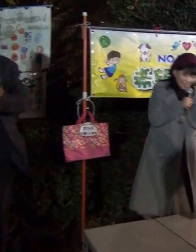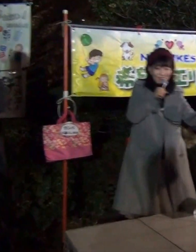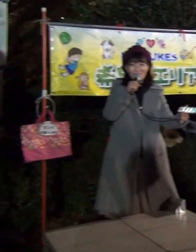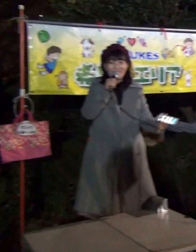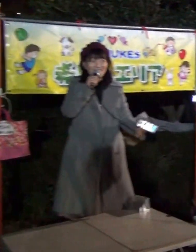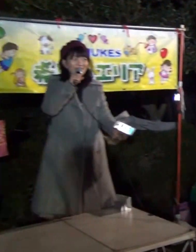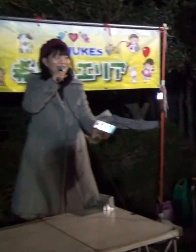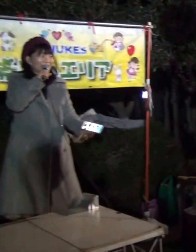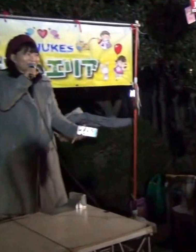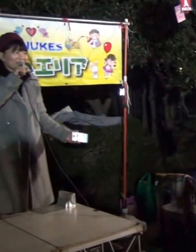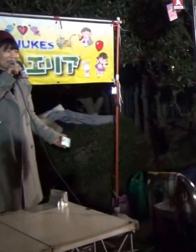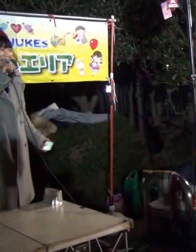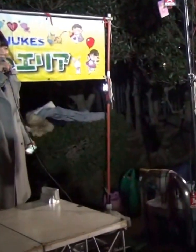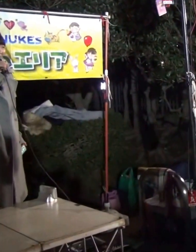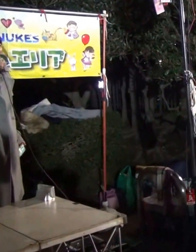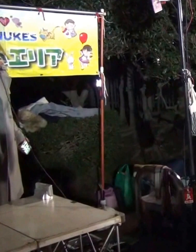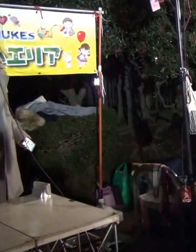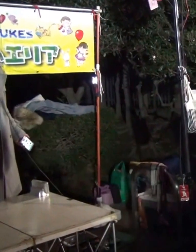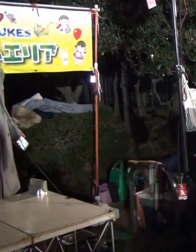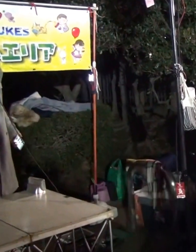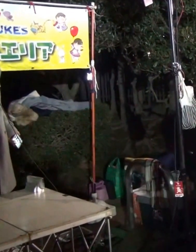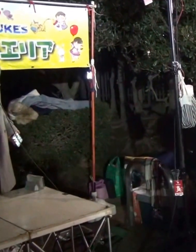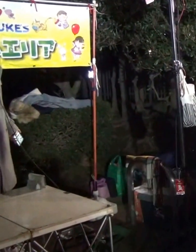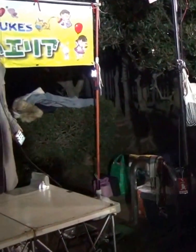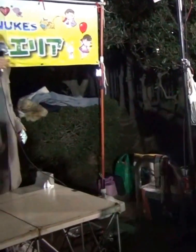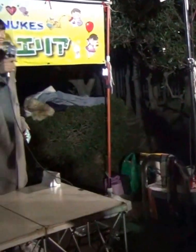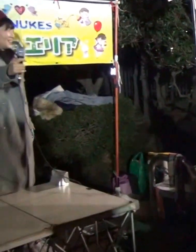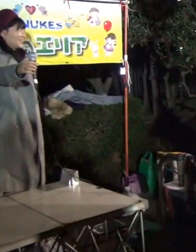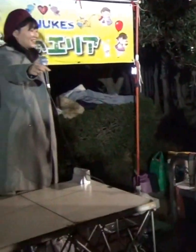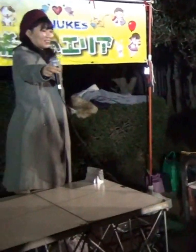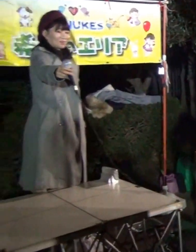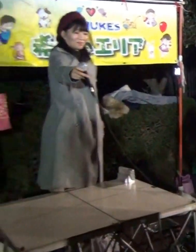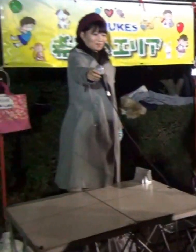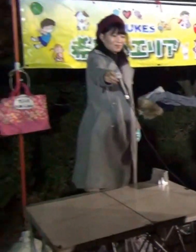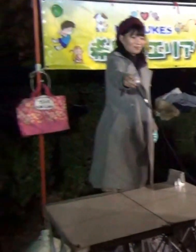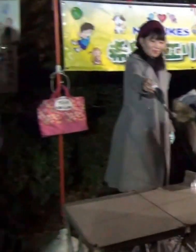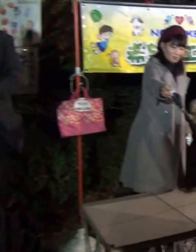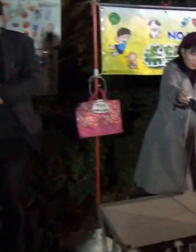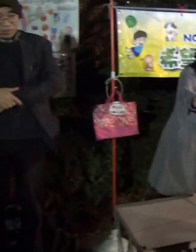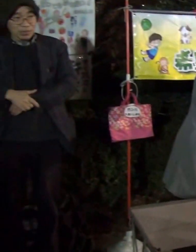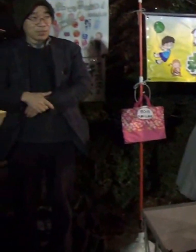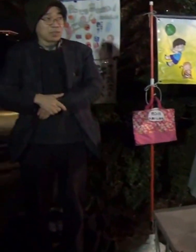ってる方もいます。ありがとうございます。どうぞ。